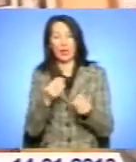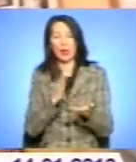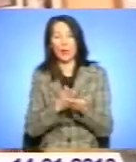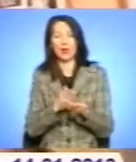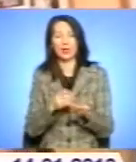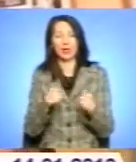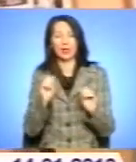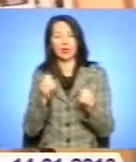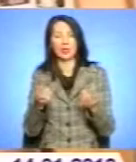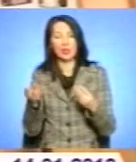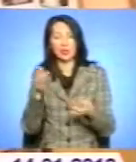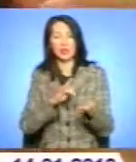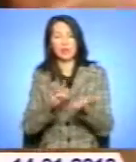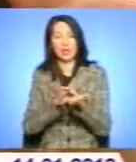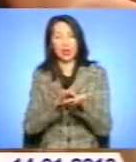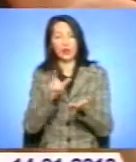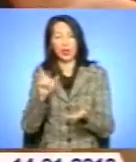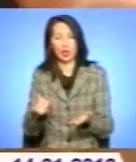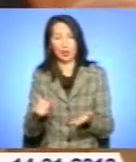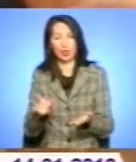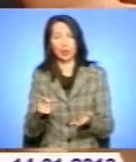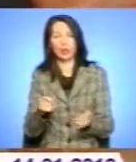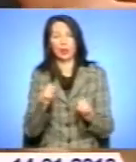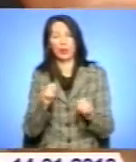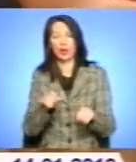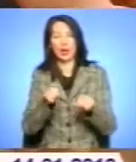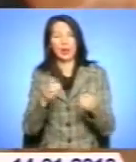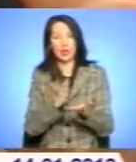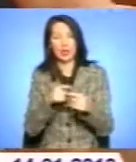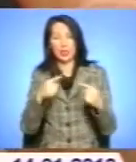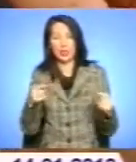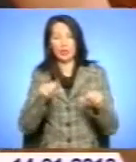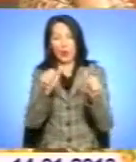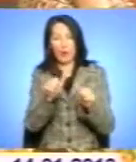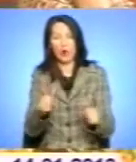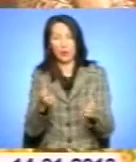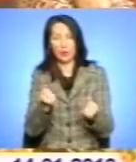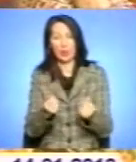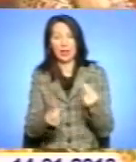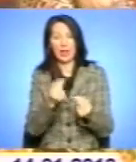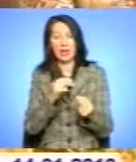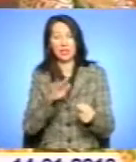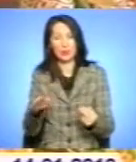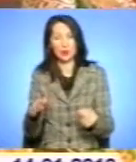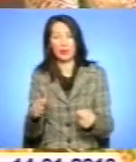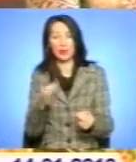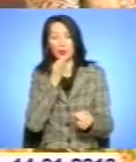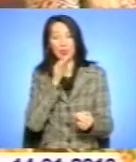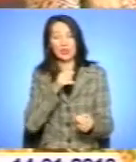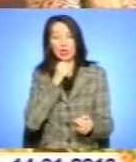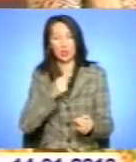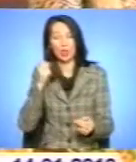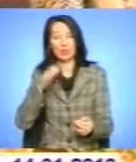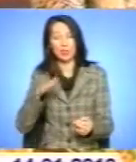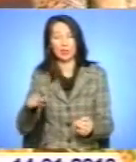своєю податливістю, здатністю набувати будь-яких форм. Гра з піском захоплює і дорослих, і дітей. Створення